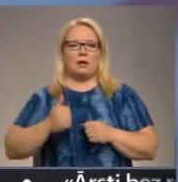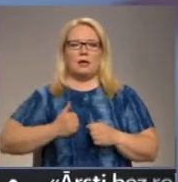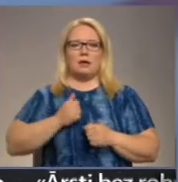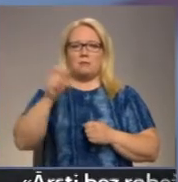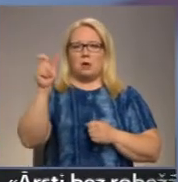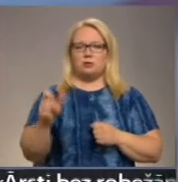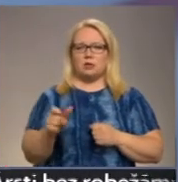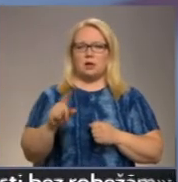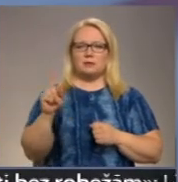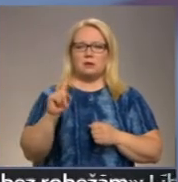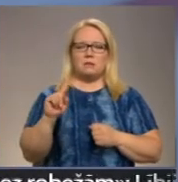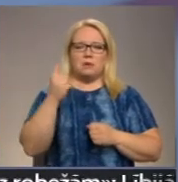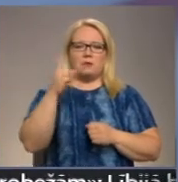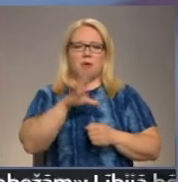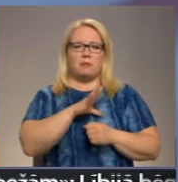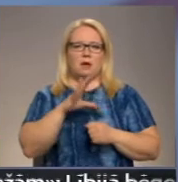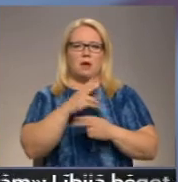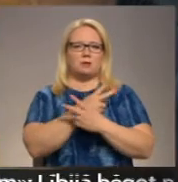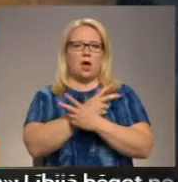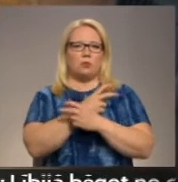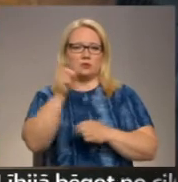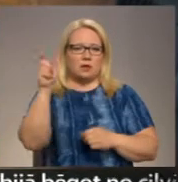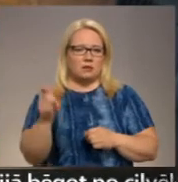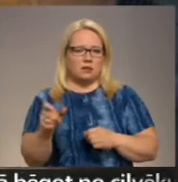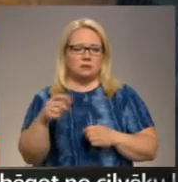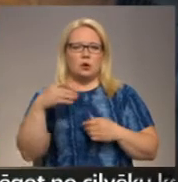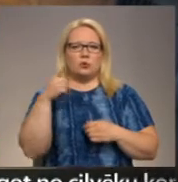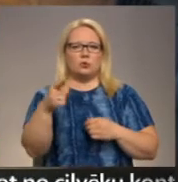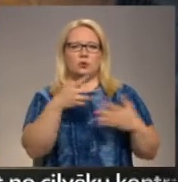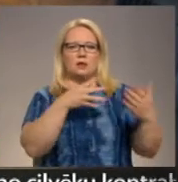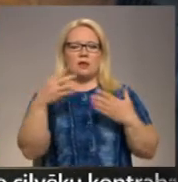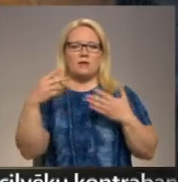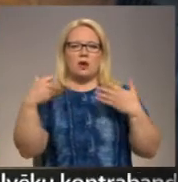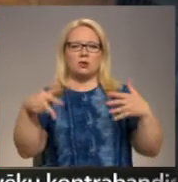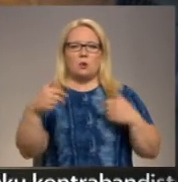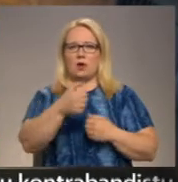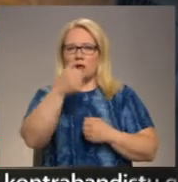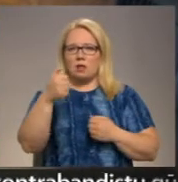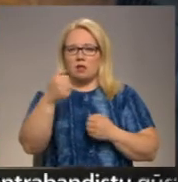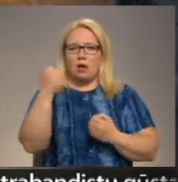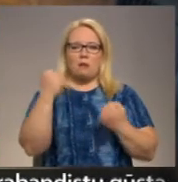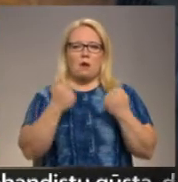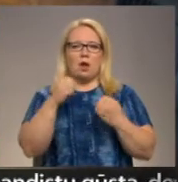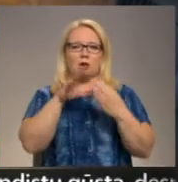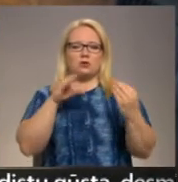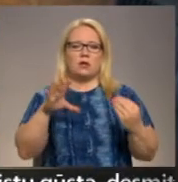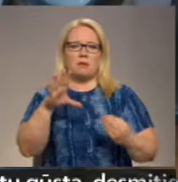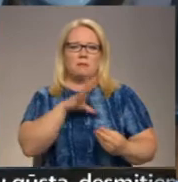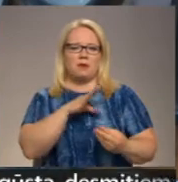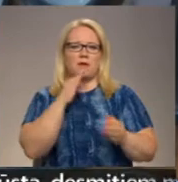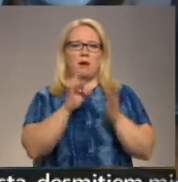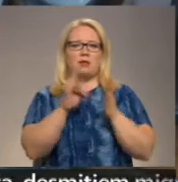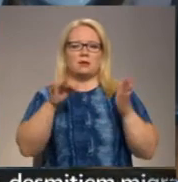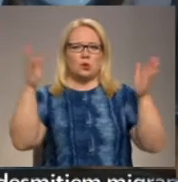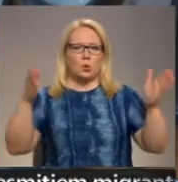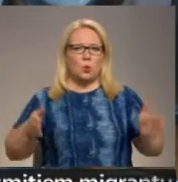īpašnīgs ir pirmais bijis no Austrijas, jau 1980. Gadā mašinā jau bija gan elektriskie